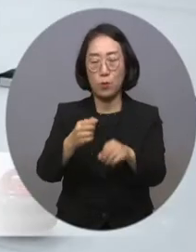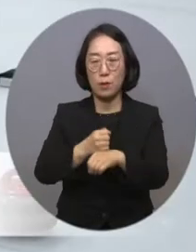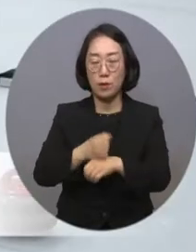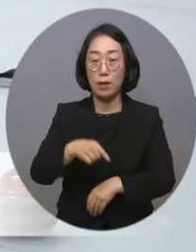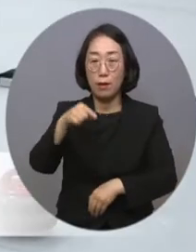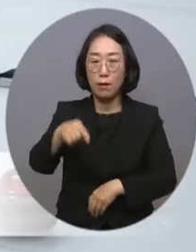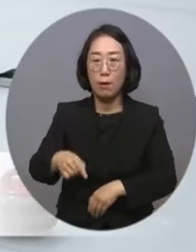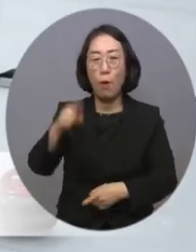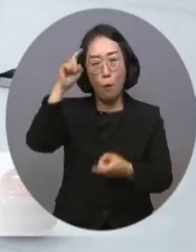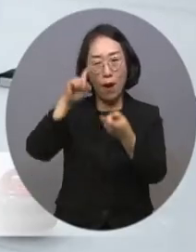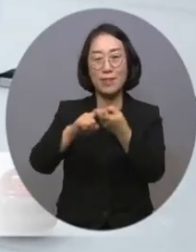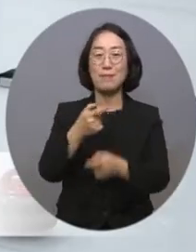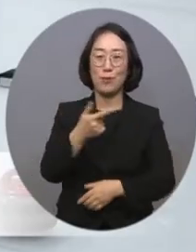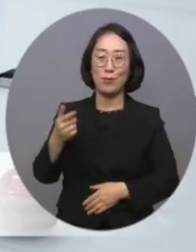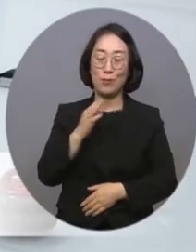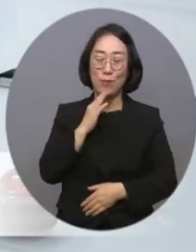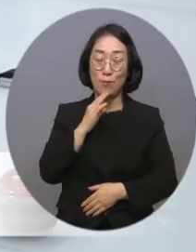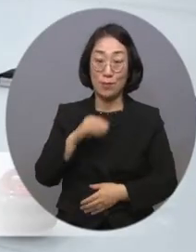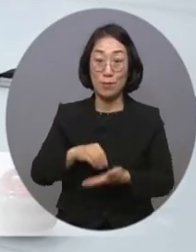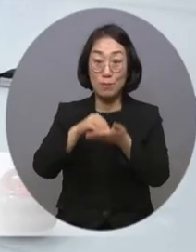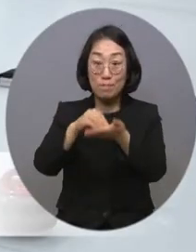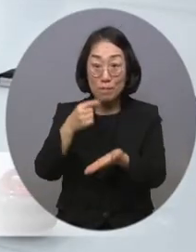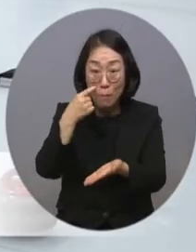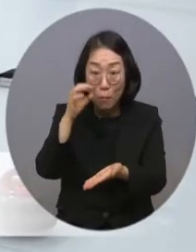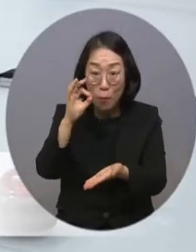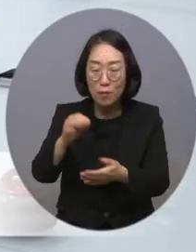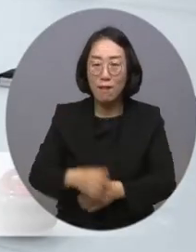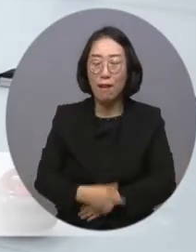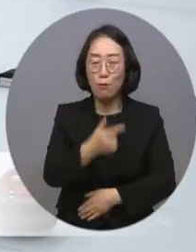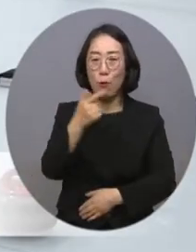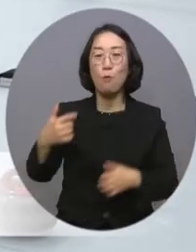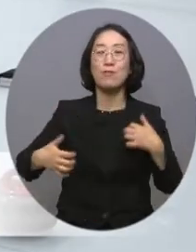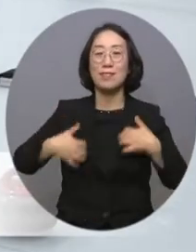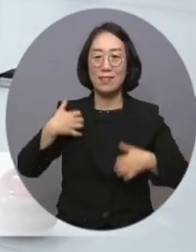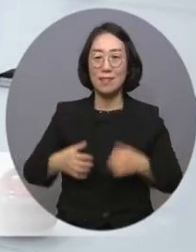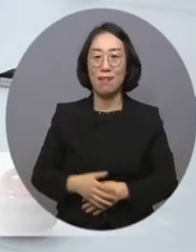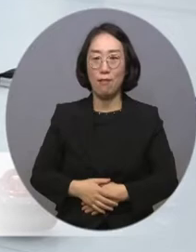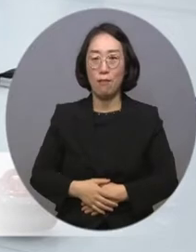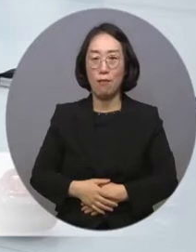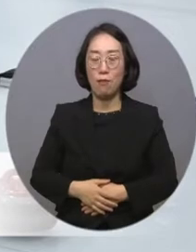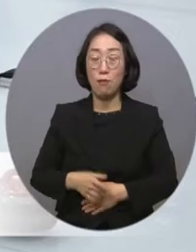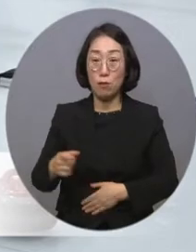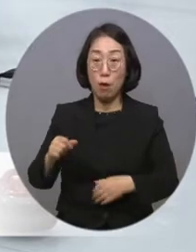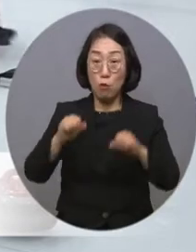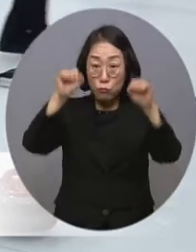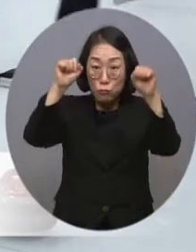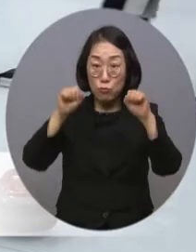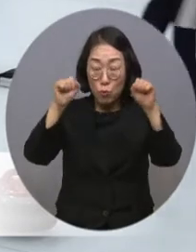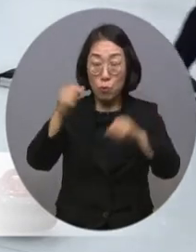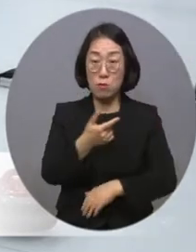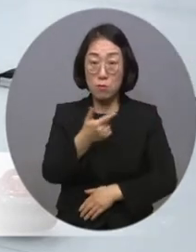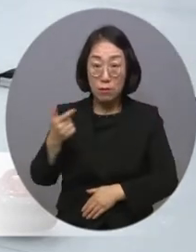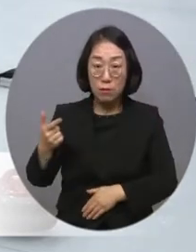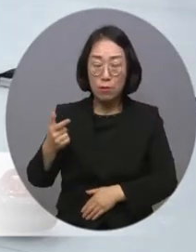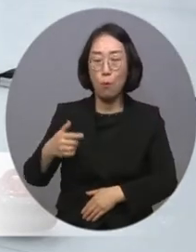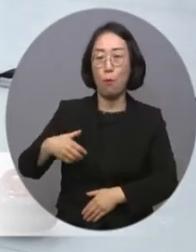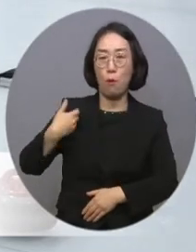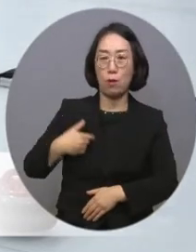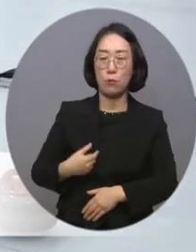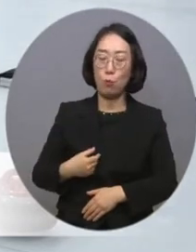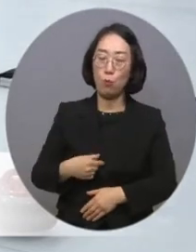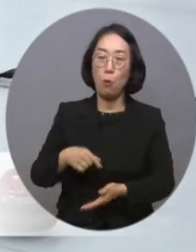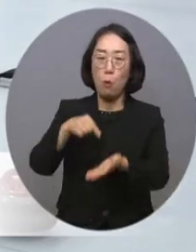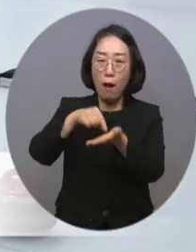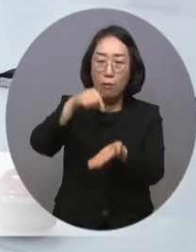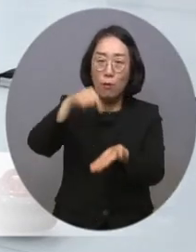올려 관심이 많았거든요. 직접 체험을 해보니까 너무 신나고 재밌고 이게 이렇게 운동이 많이 되는 건지 몰랐어요. 그냥 가볍게 몇